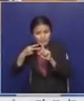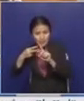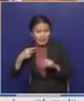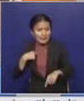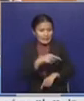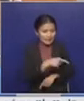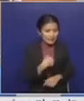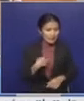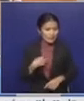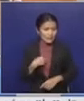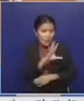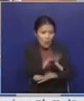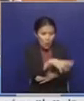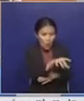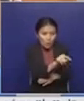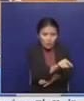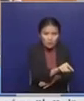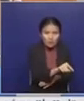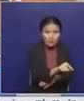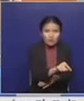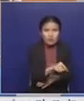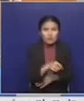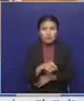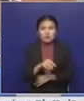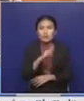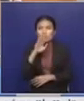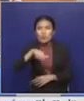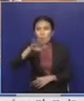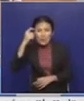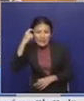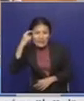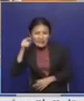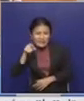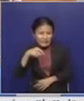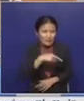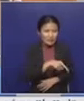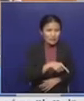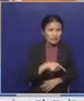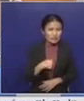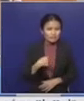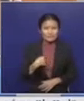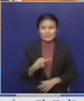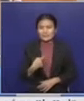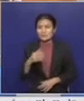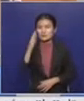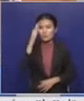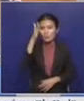ชาติผมกังวลว่ากระดุมแม่ต่อต่อไปจะกลายเป็นโศกนาฏกรรม